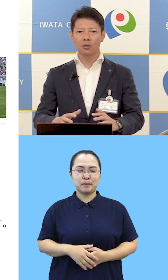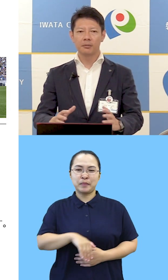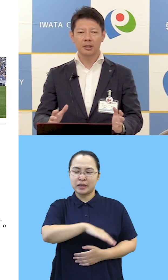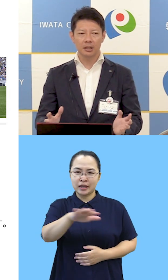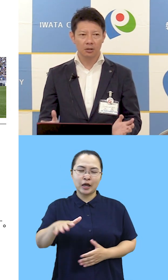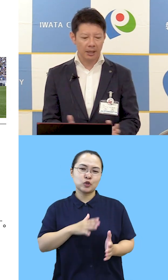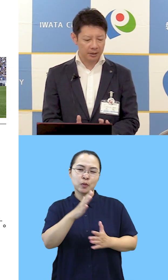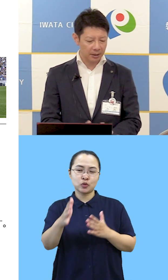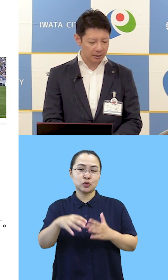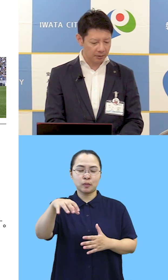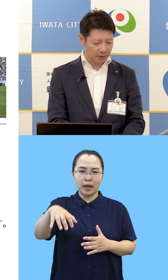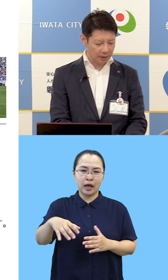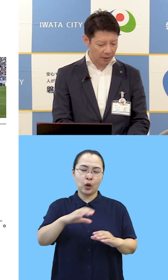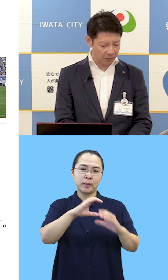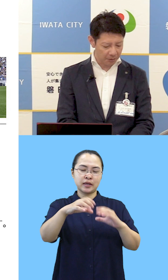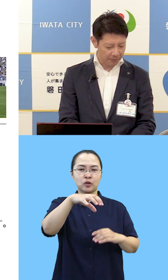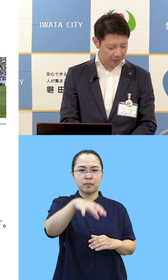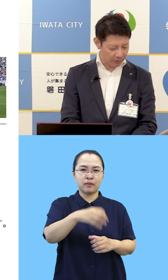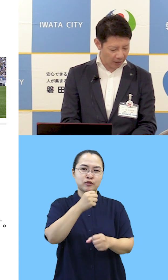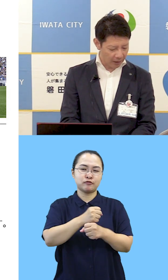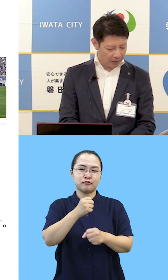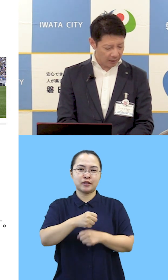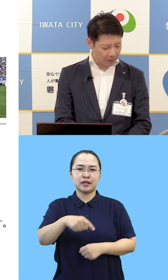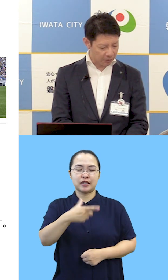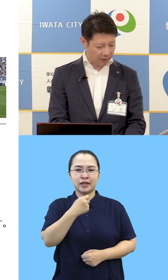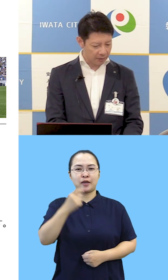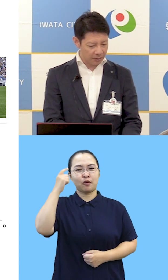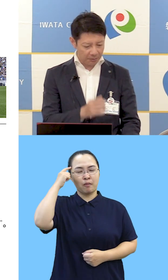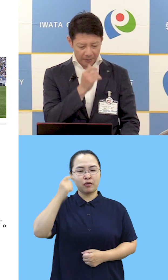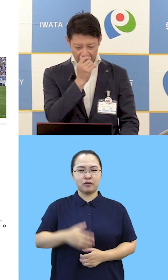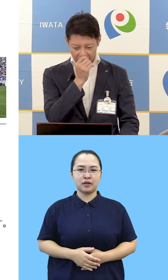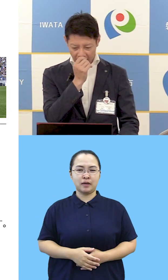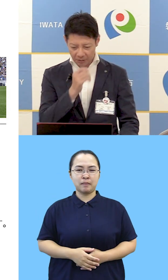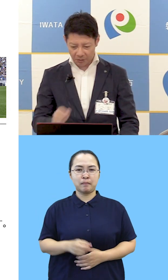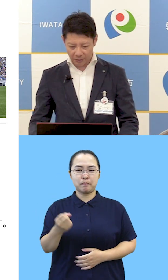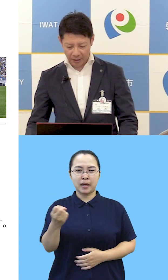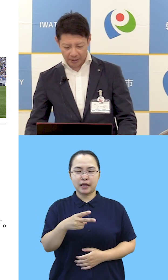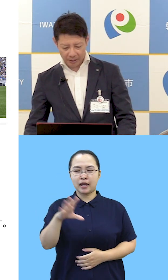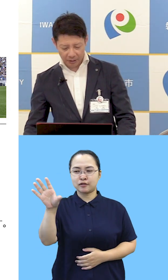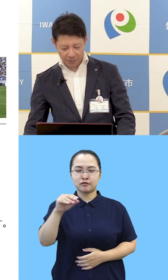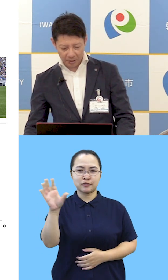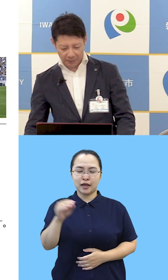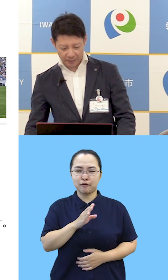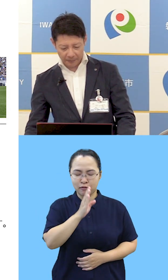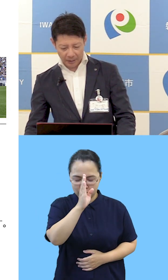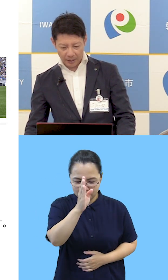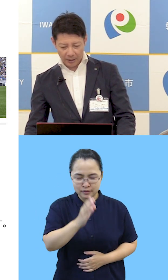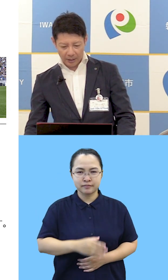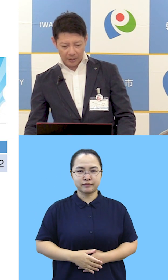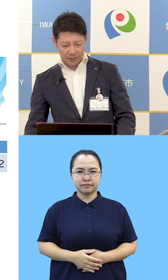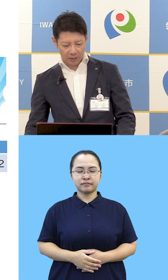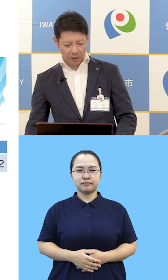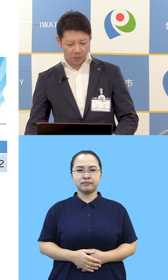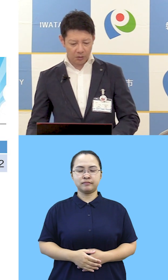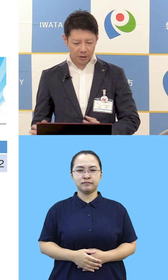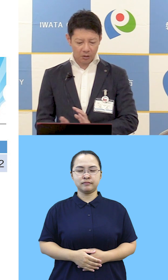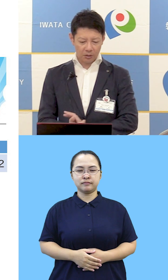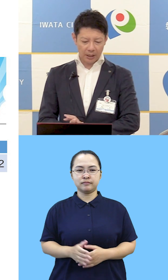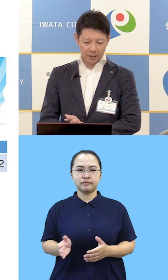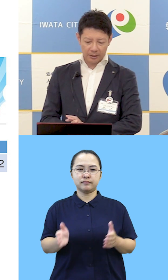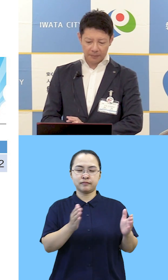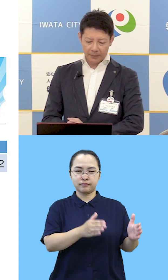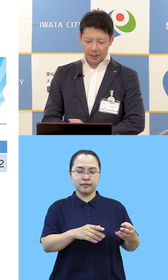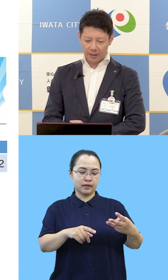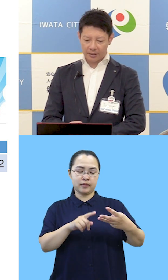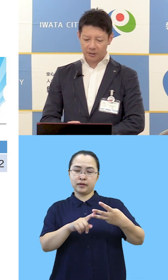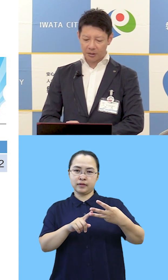それからコミュニティの場、しっかり作っていきたいと思いますので、こちらについてもまた取材の方をお願いしたいと思います。それから報告事項